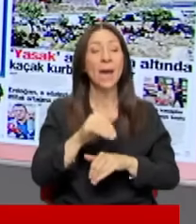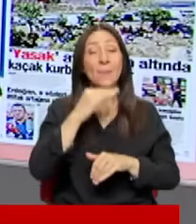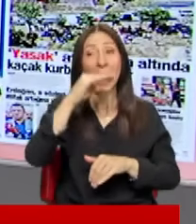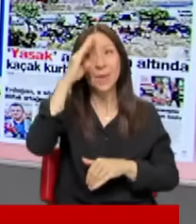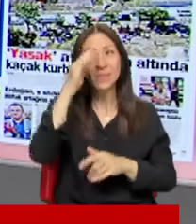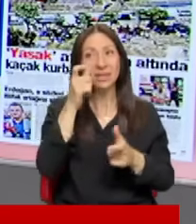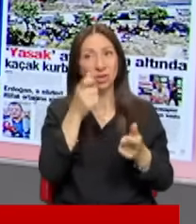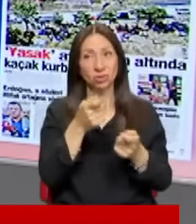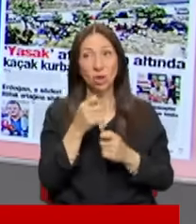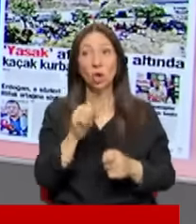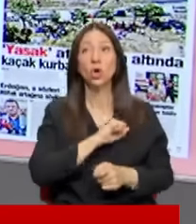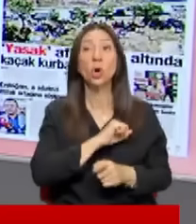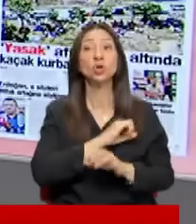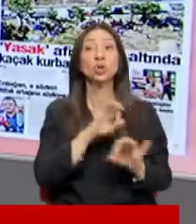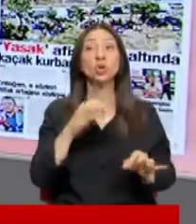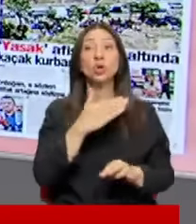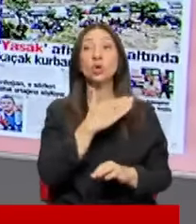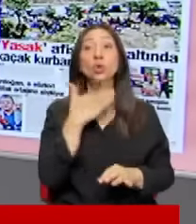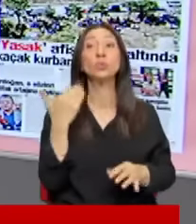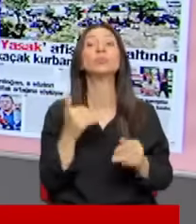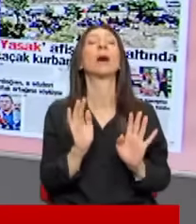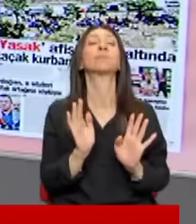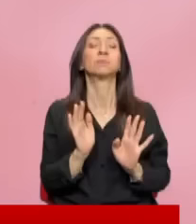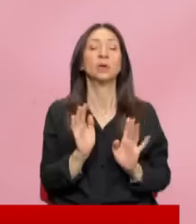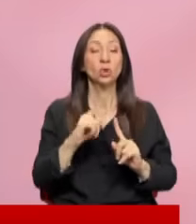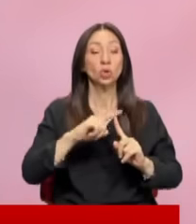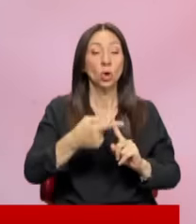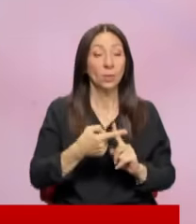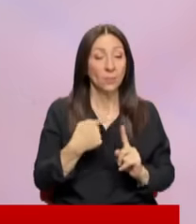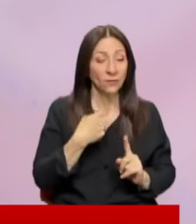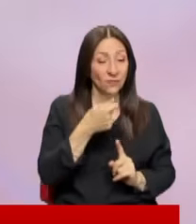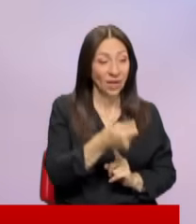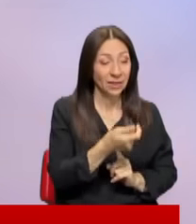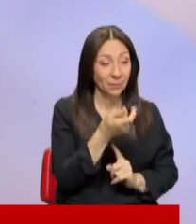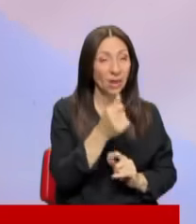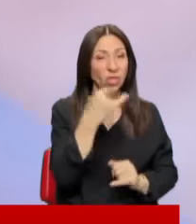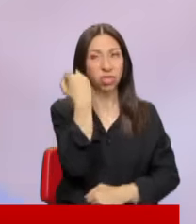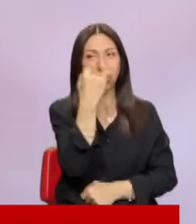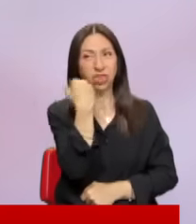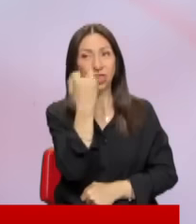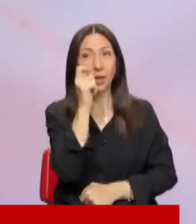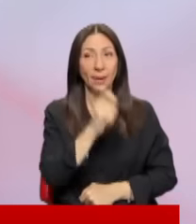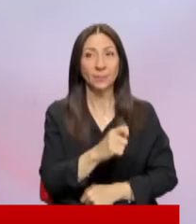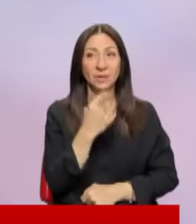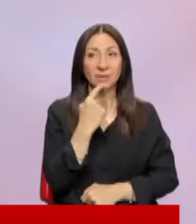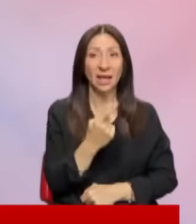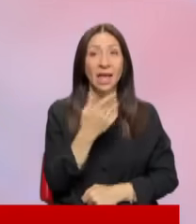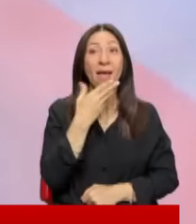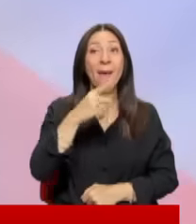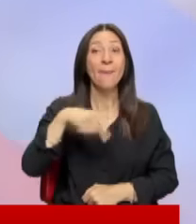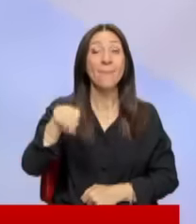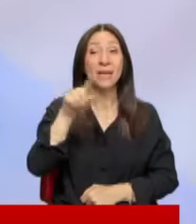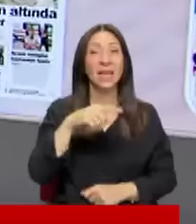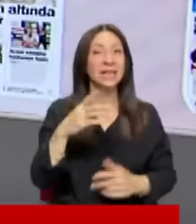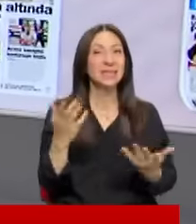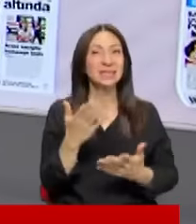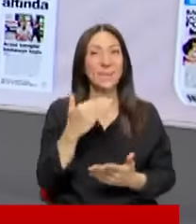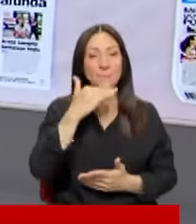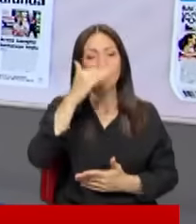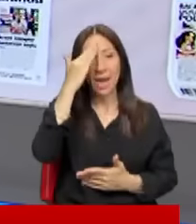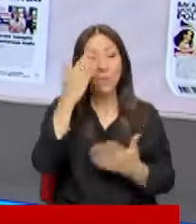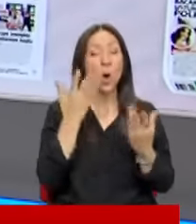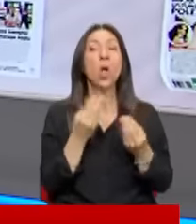dikkat çekmiş. Korkusuz kurban kesemedim, torunum verdiğim harçlıkla dalga geçti diyerek emekliye nasıl